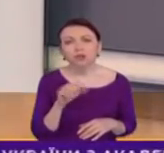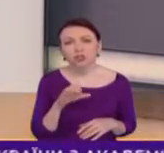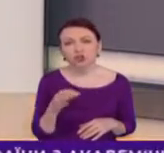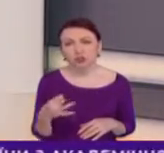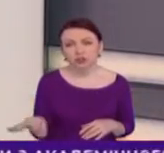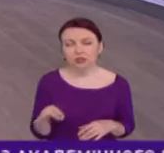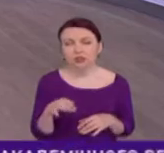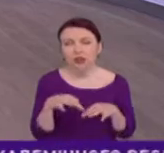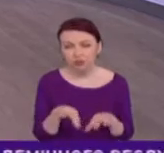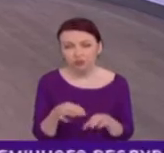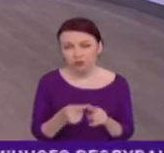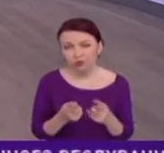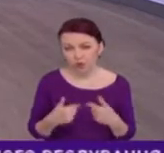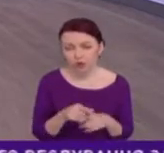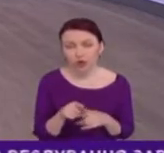такі диспетчерські, але